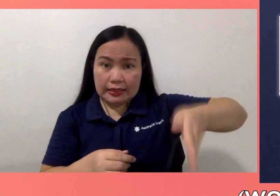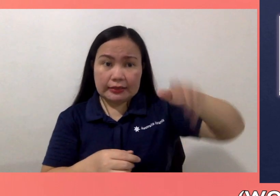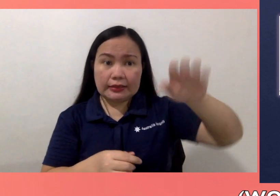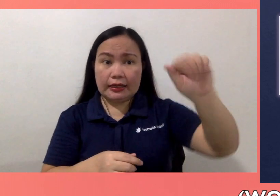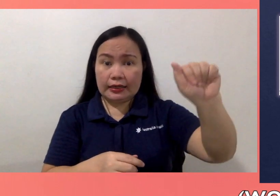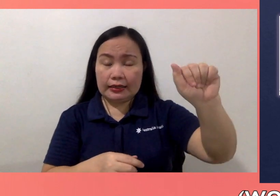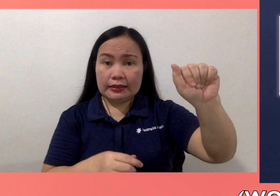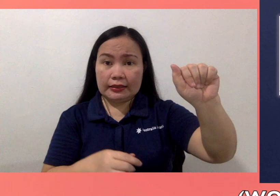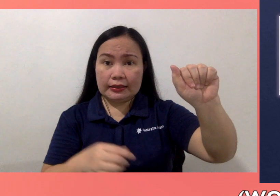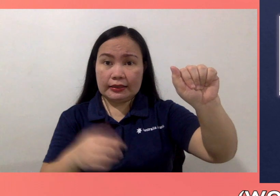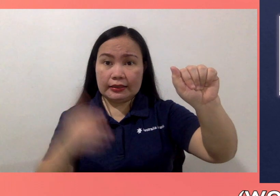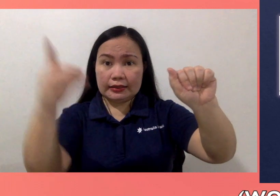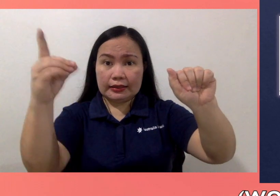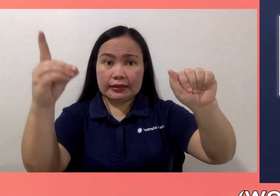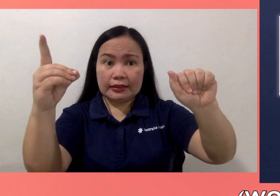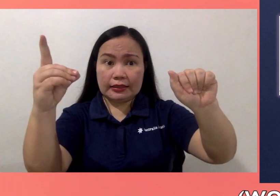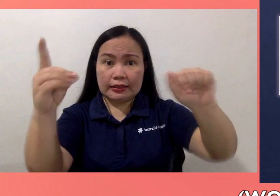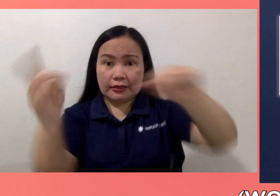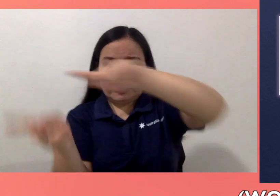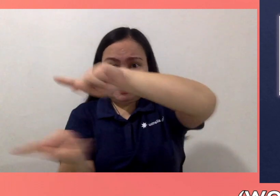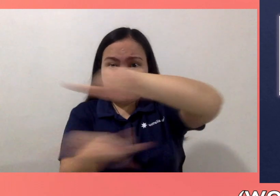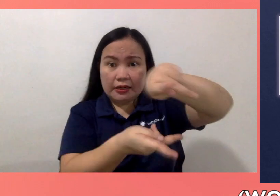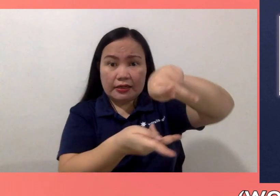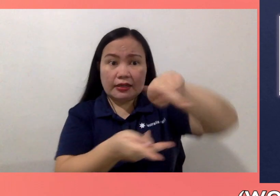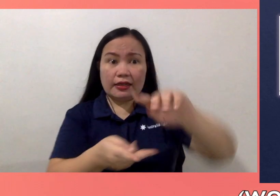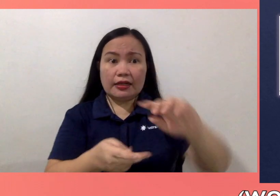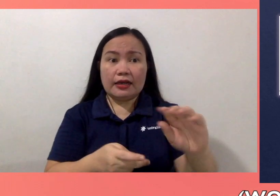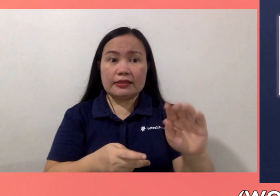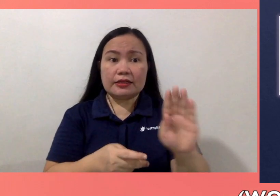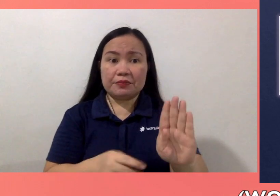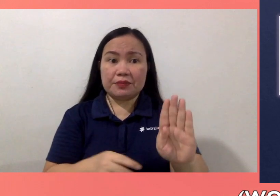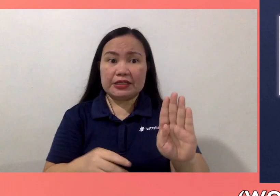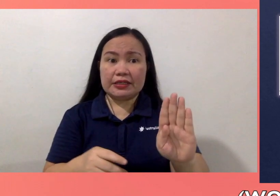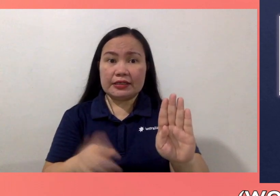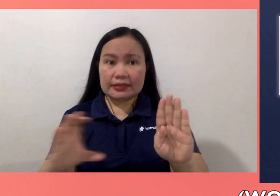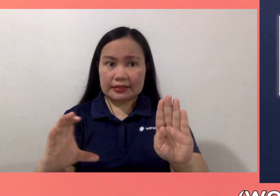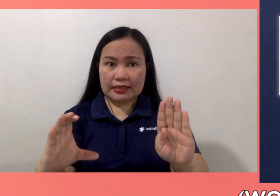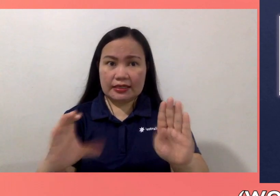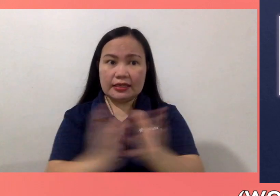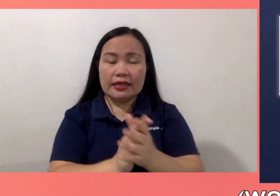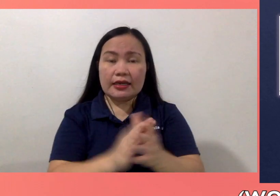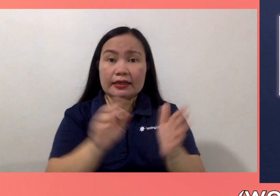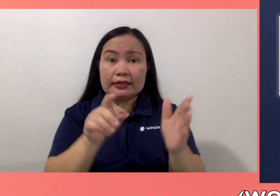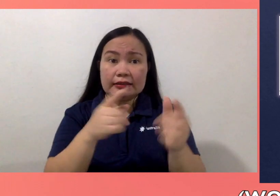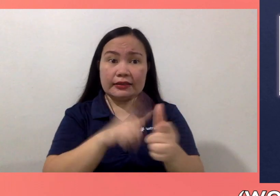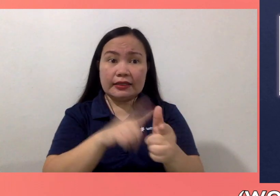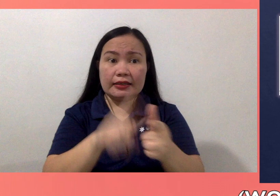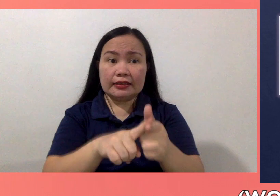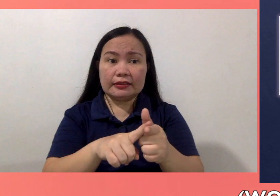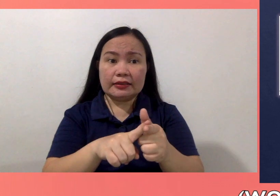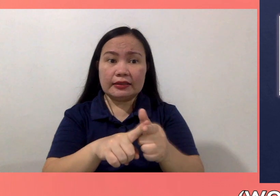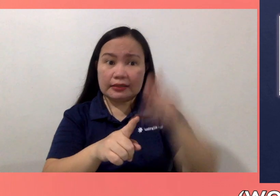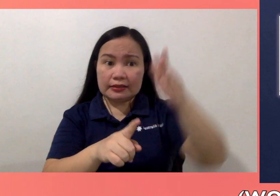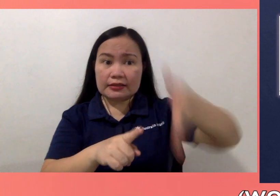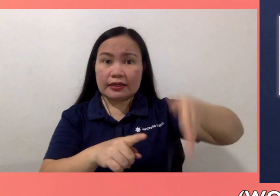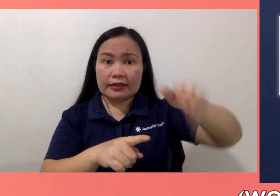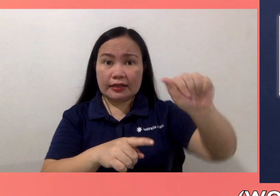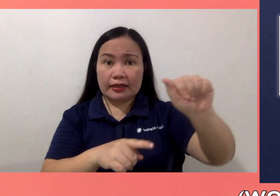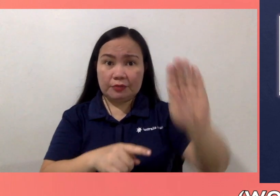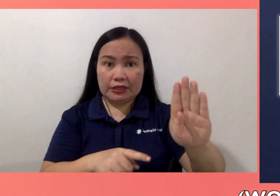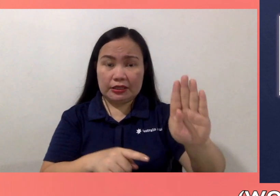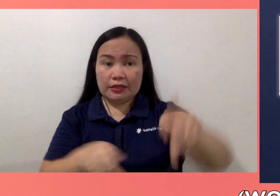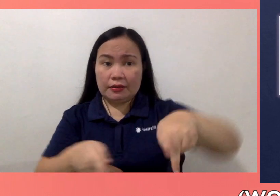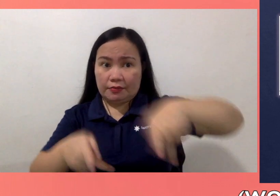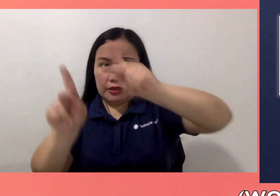ay parallel kay side BC. And then yung side AB natin ay parallel din kay side